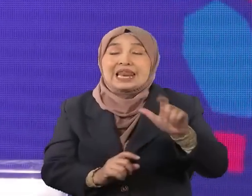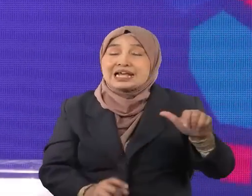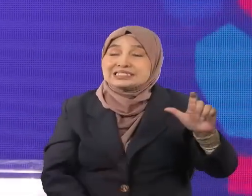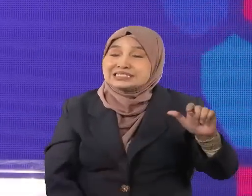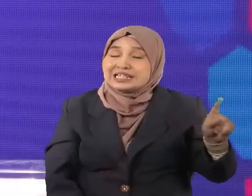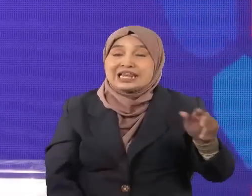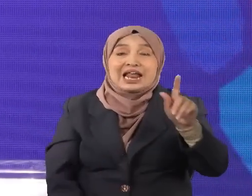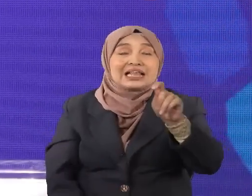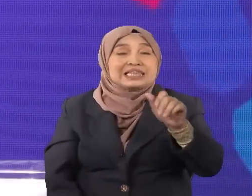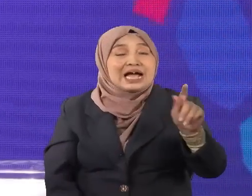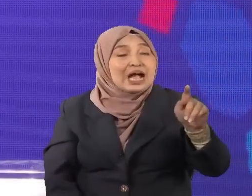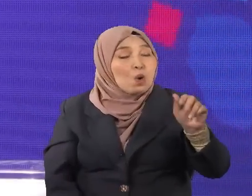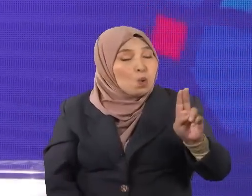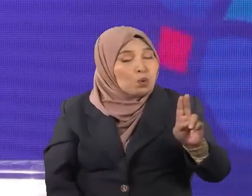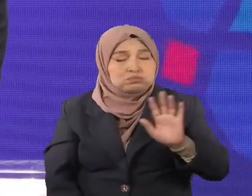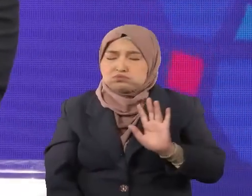lilladzina taqaw,